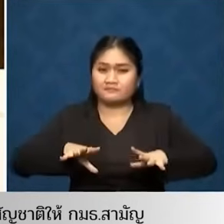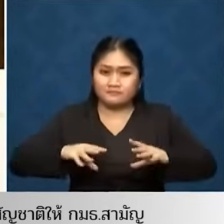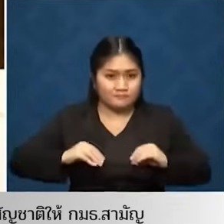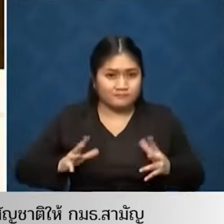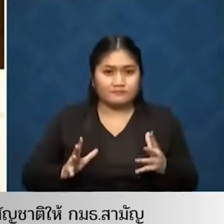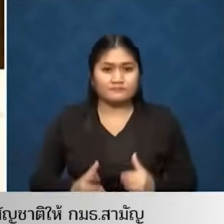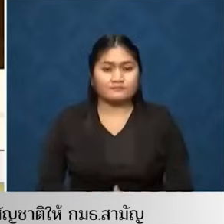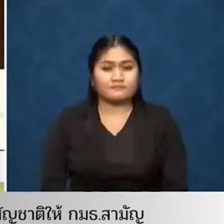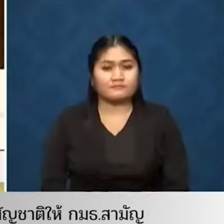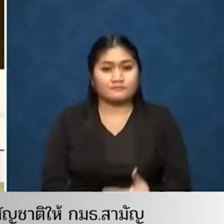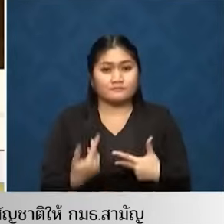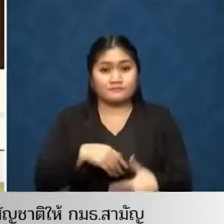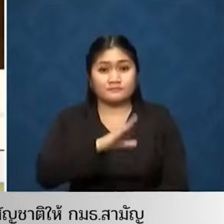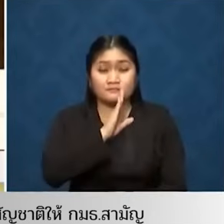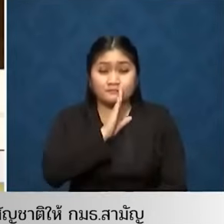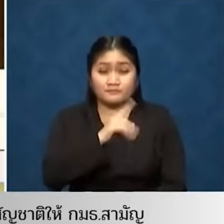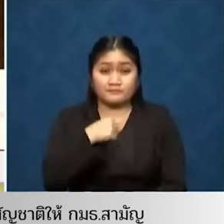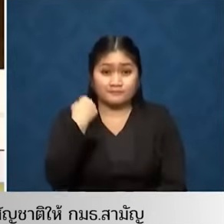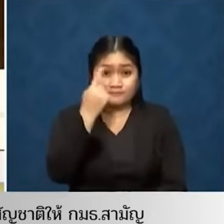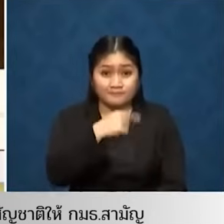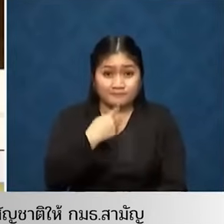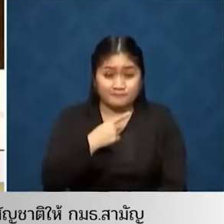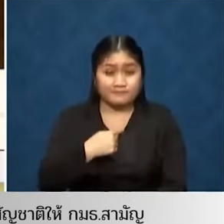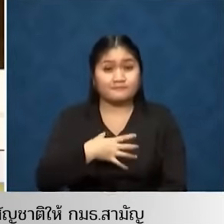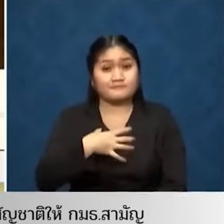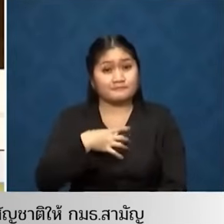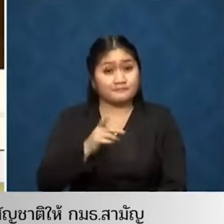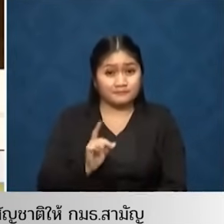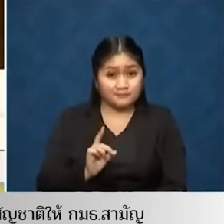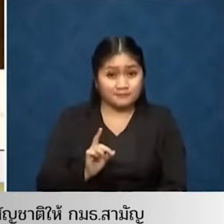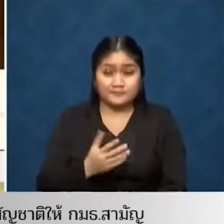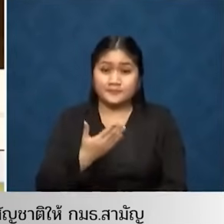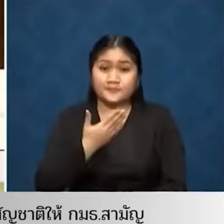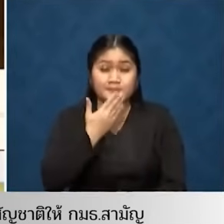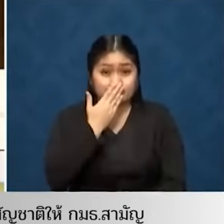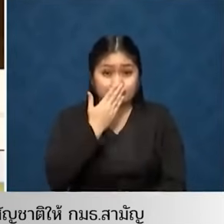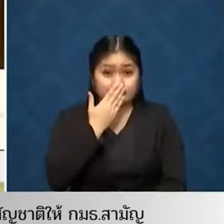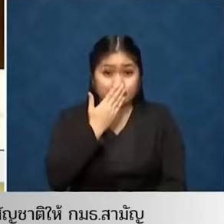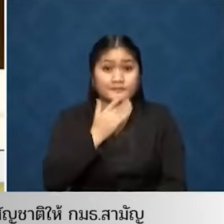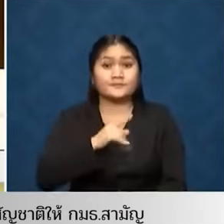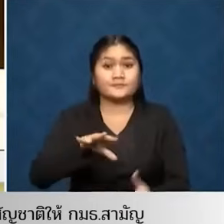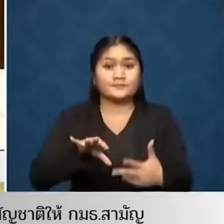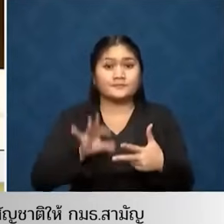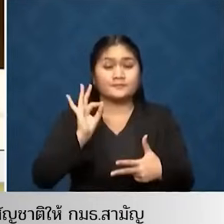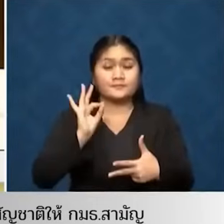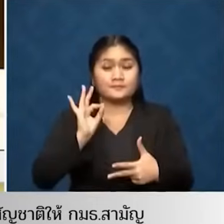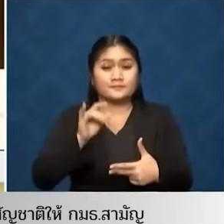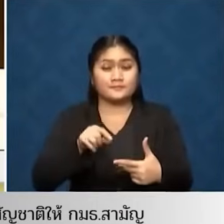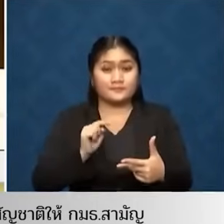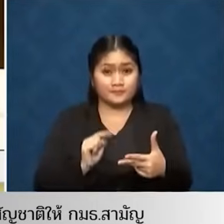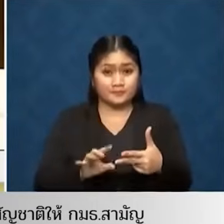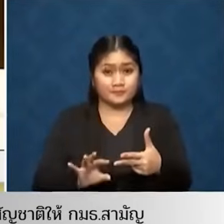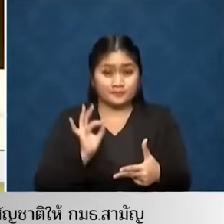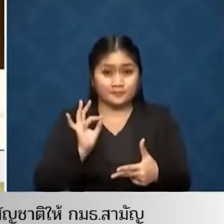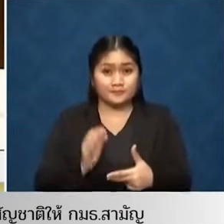วยถ้าท่านผู้ใดต้องการงดออกเสียงก็กรุณากดงดออกเสียงนะ